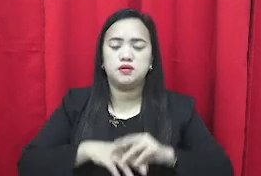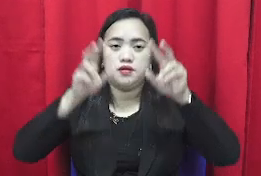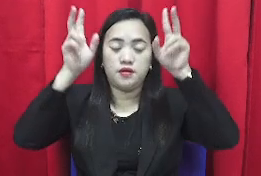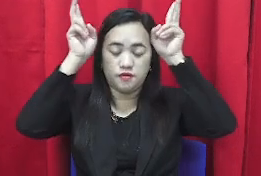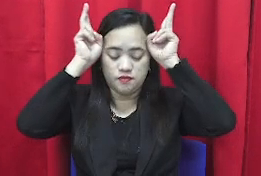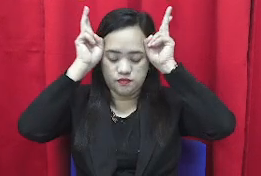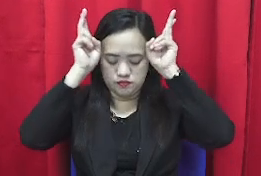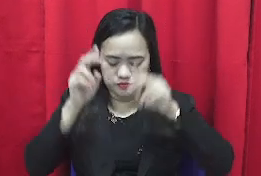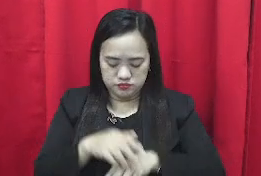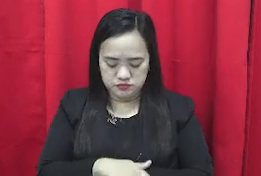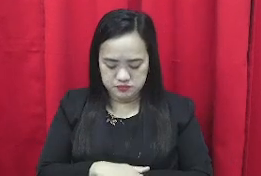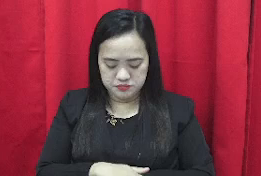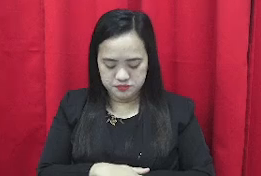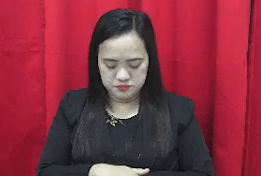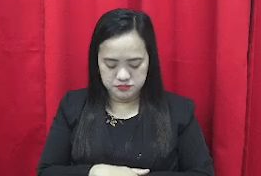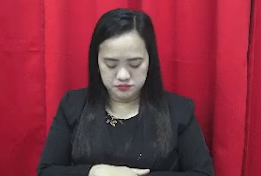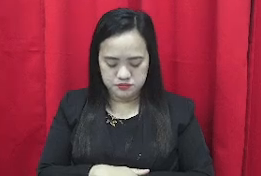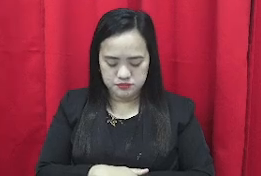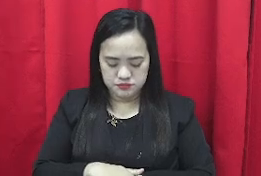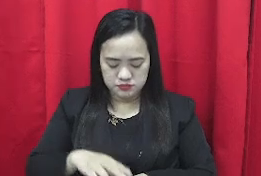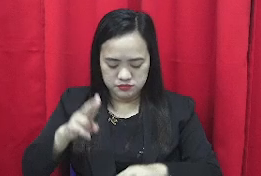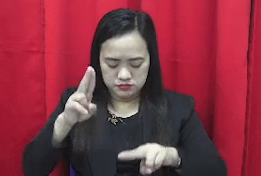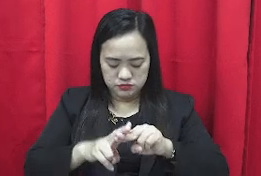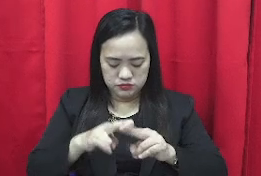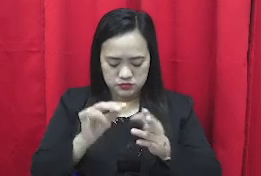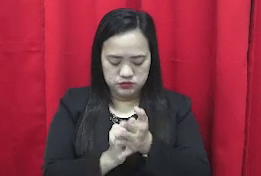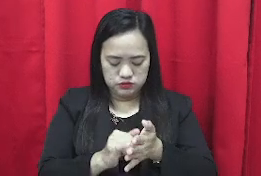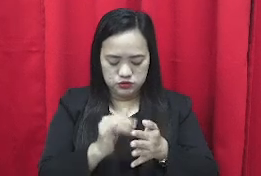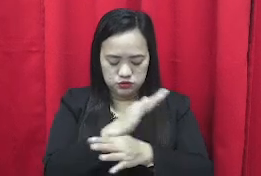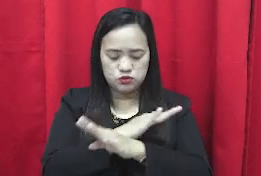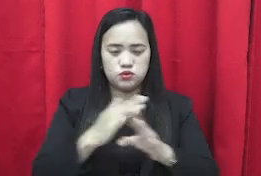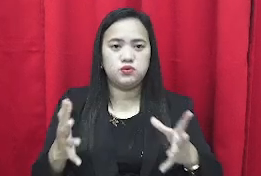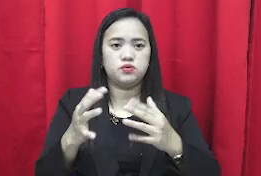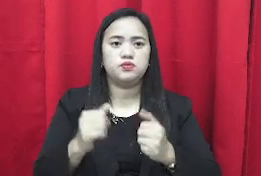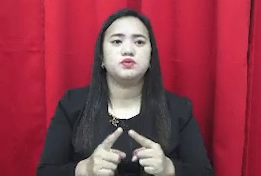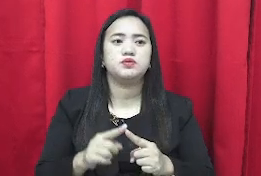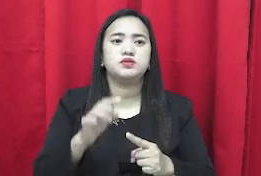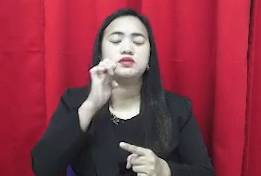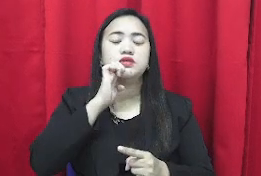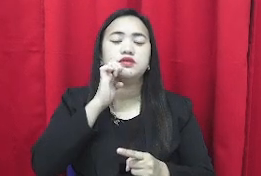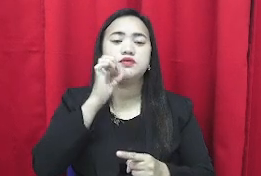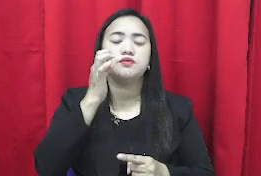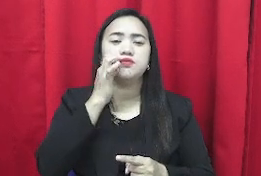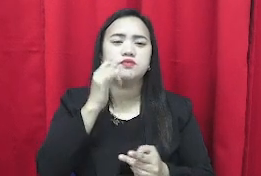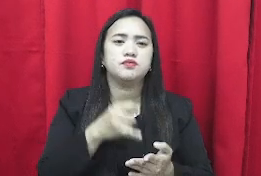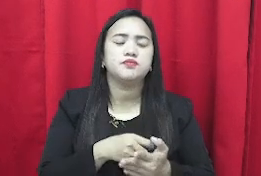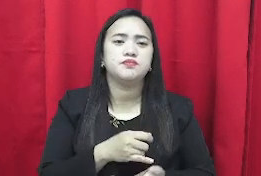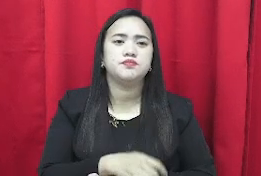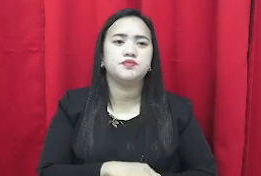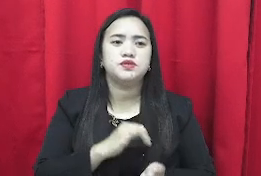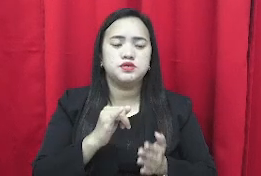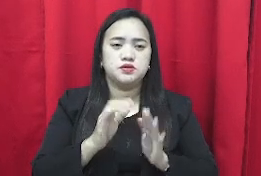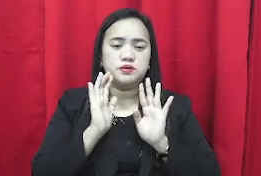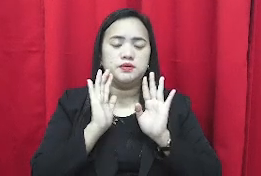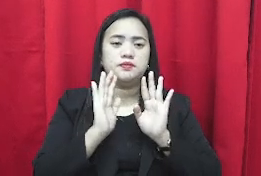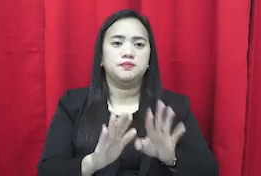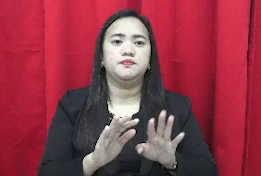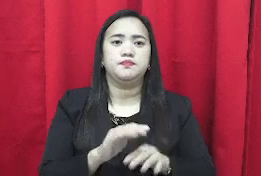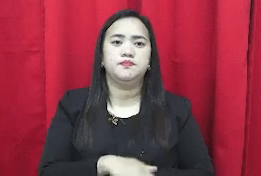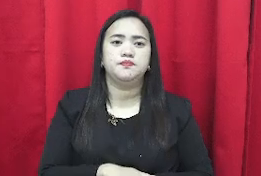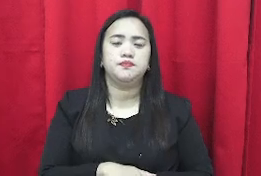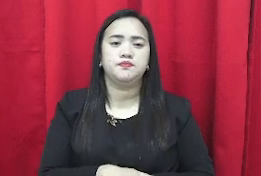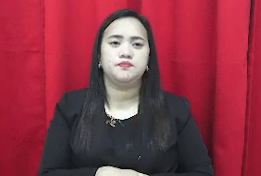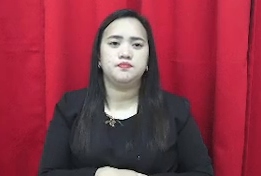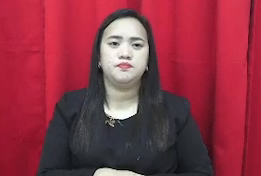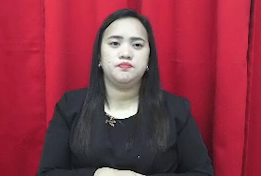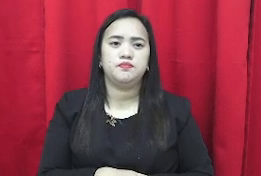sa gulay sa lamesa na hindi korsonada yung pagkain naku mga kapatid i-push niyo yan sabihin mo pa sa anak mo